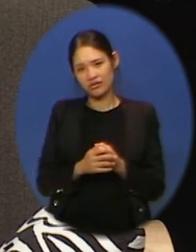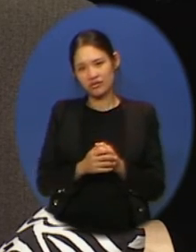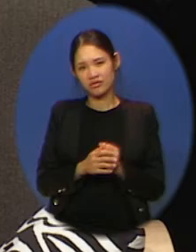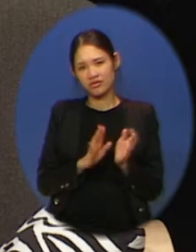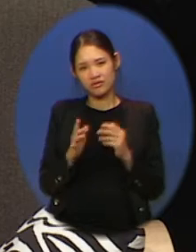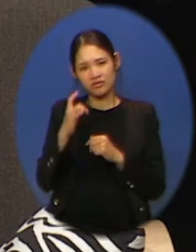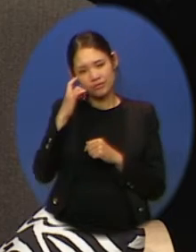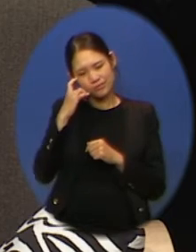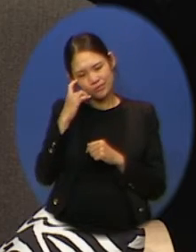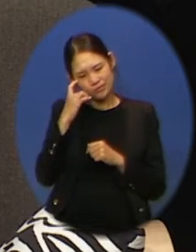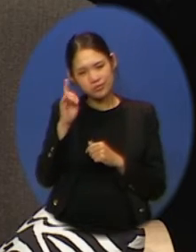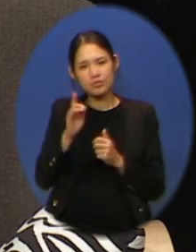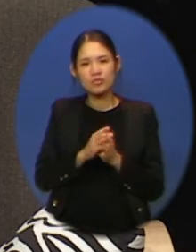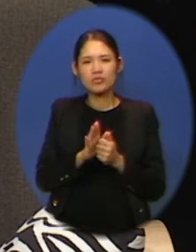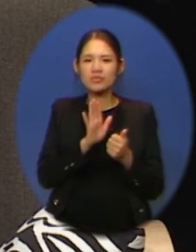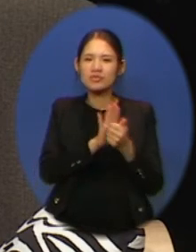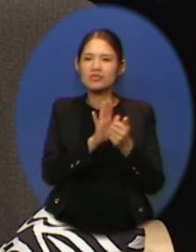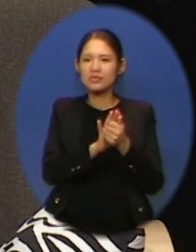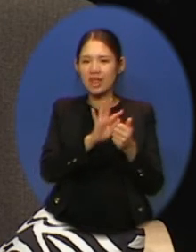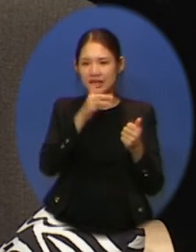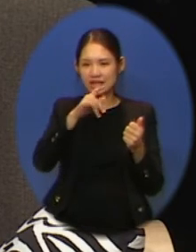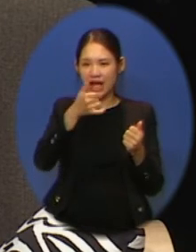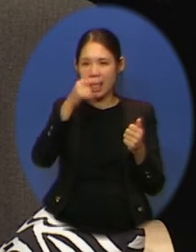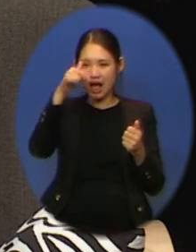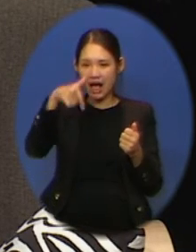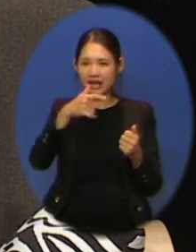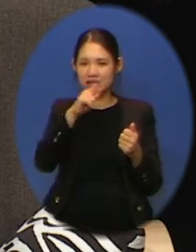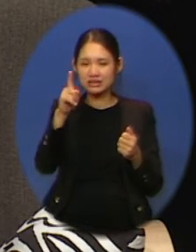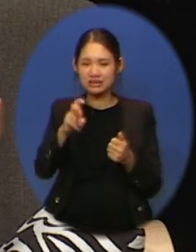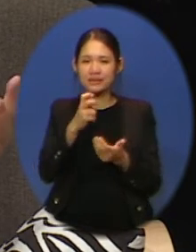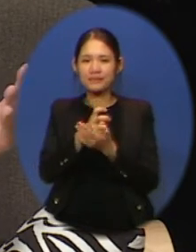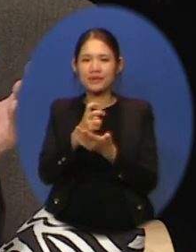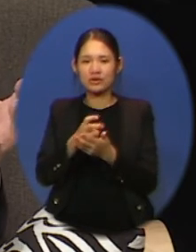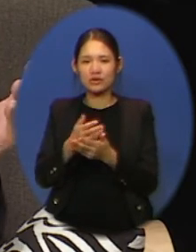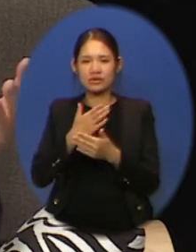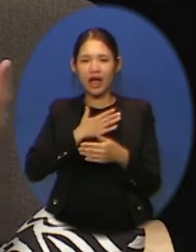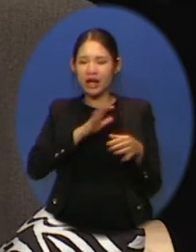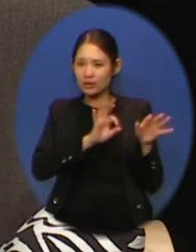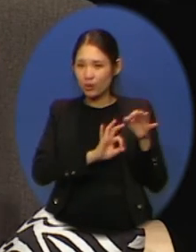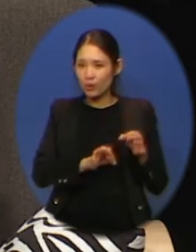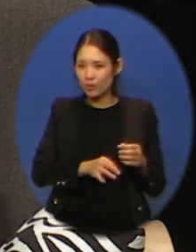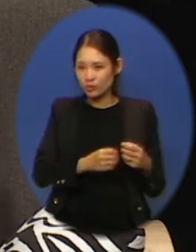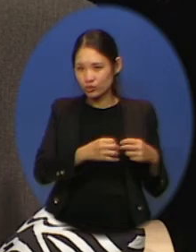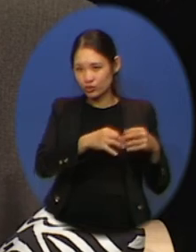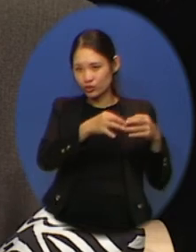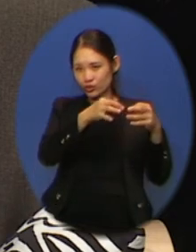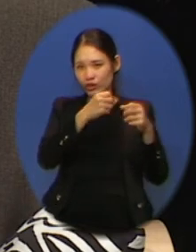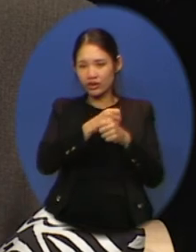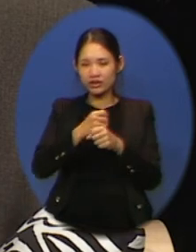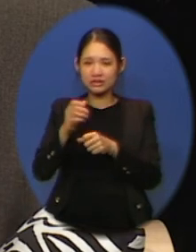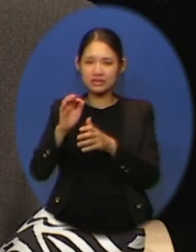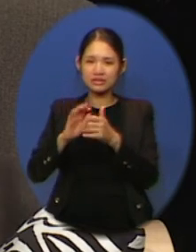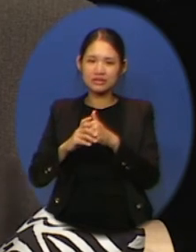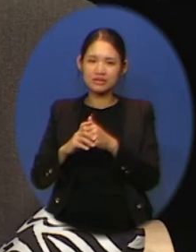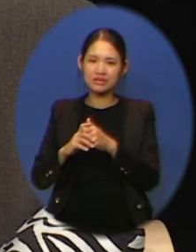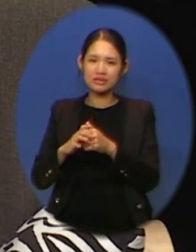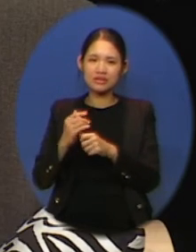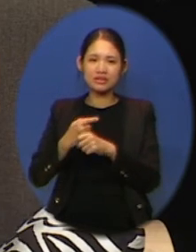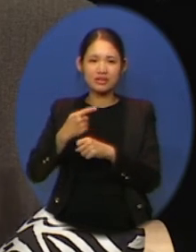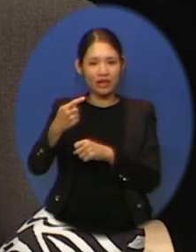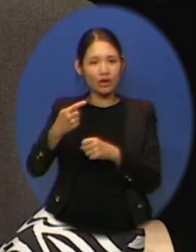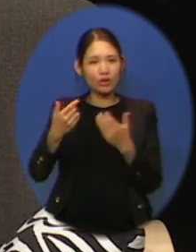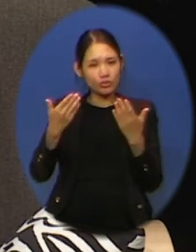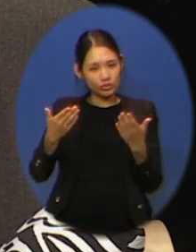생각하면서 장학금 제도를 준비했습니다. 예. 나도 거고 우리나라에서 장학금을 많이 모아서 이제는 내년부터는 쉬울 것